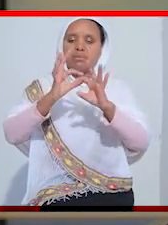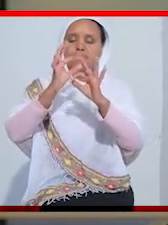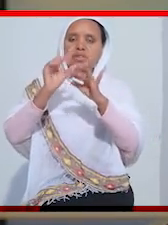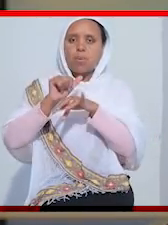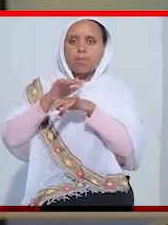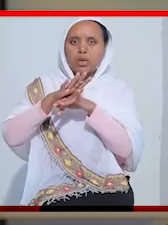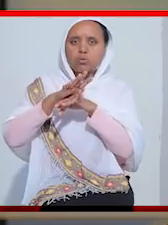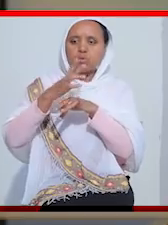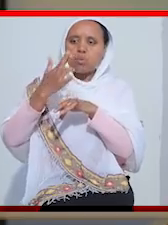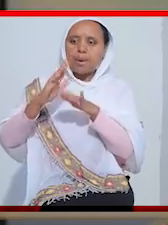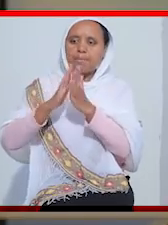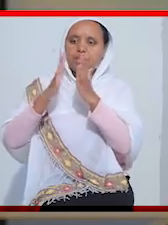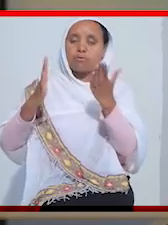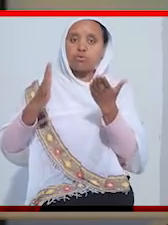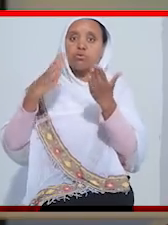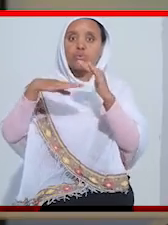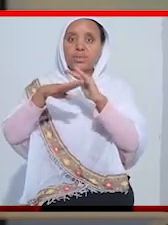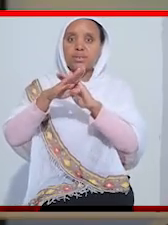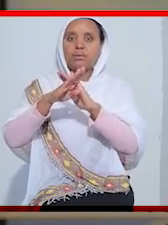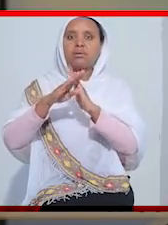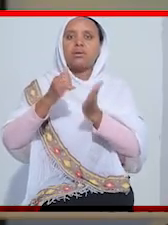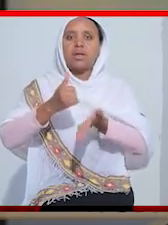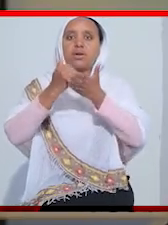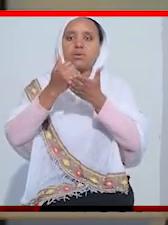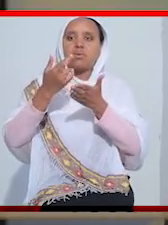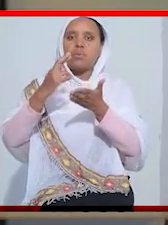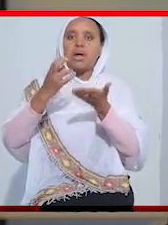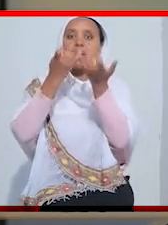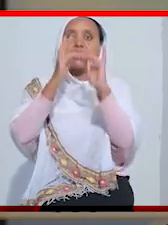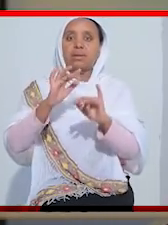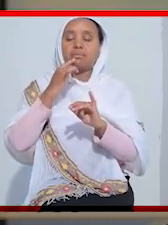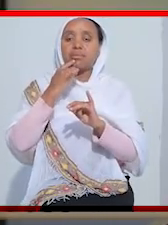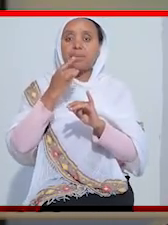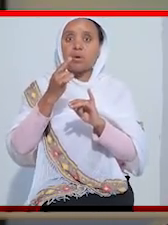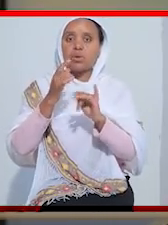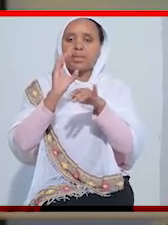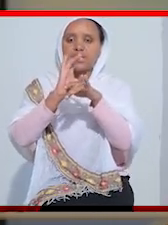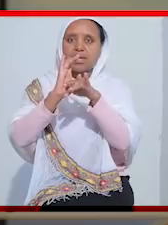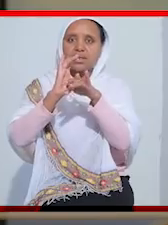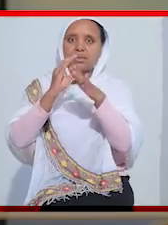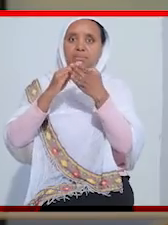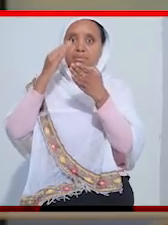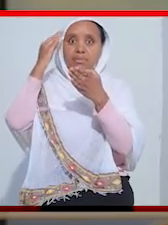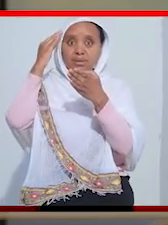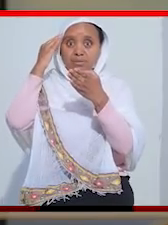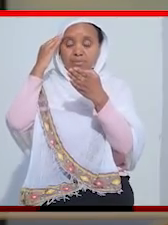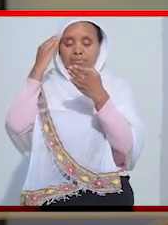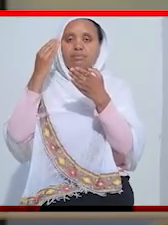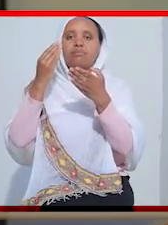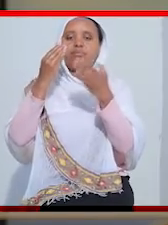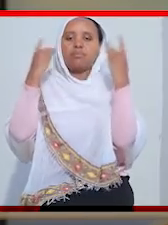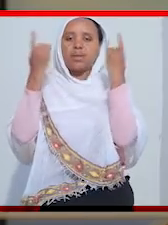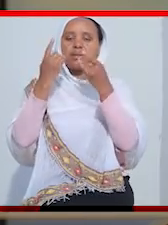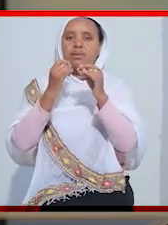ከምታስተምርባቸው መንፈሳዊ መልእክቶች ወይም ደግሞ መጻሕፍቶች ውስጥ ረድ ወመምህር የተባለው የቤተ ክርስቲያናችን መጽሐፍ በእንተ